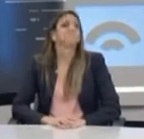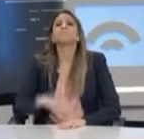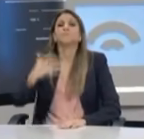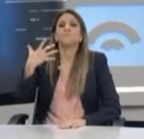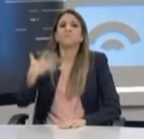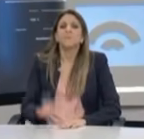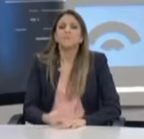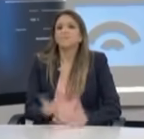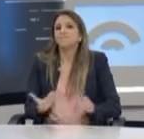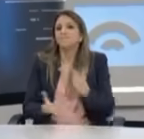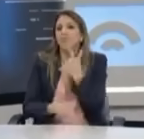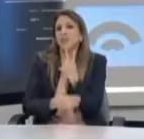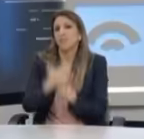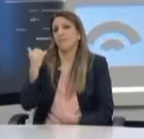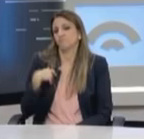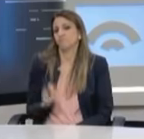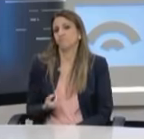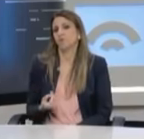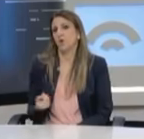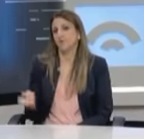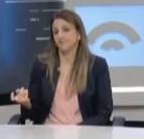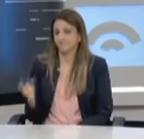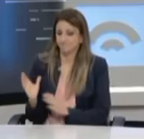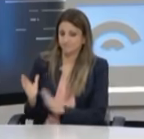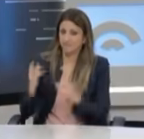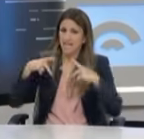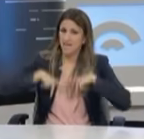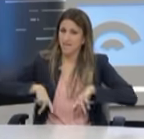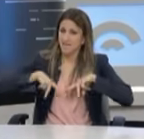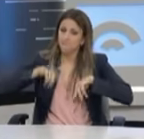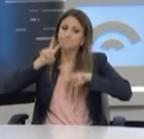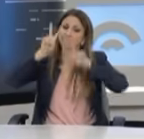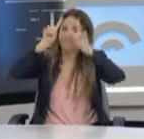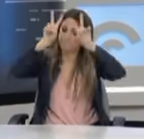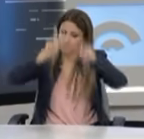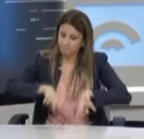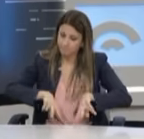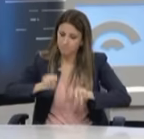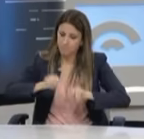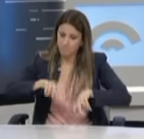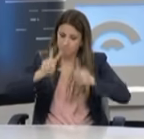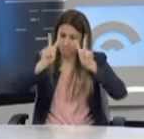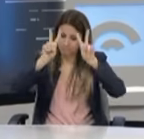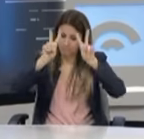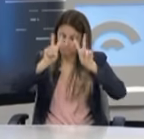Εδώ λοιπόν έχουμε μια διπλή πρόκληση. Η κυβέρνηση που αναγνωρίζει